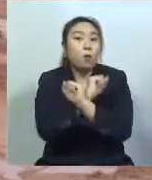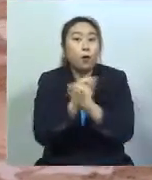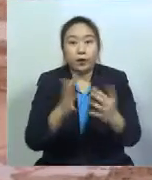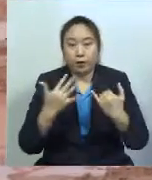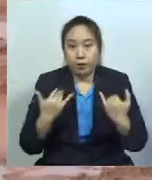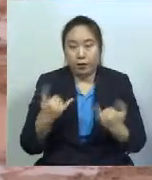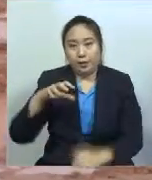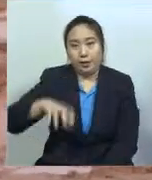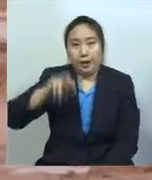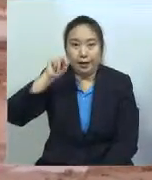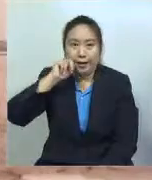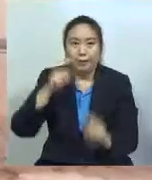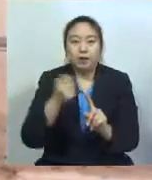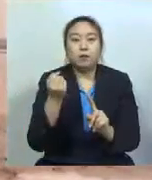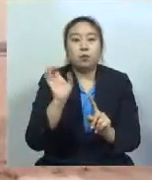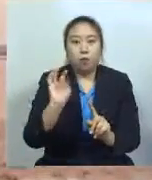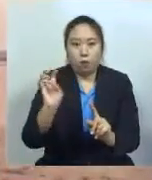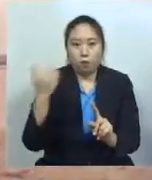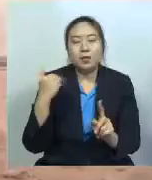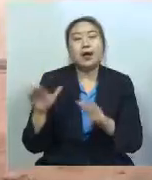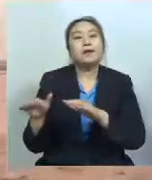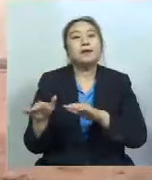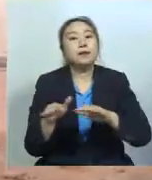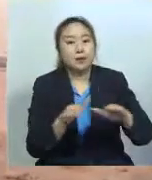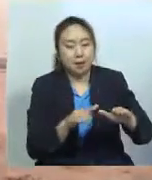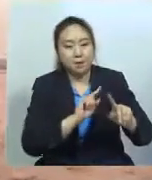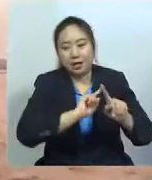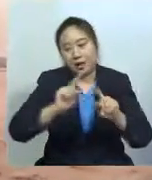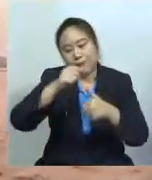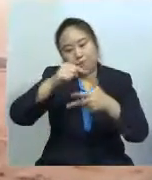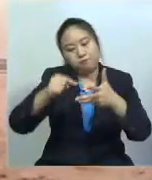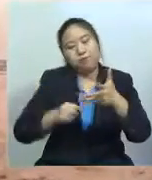ทางสำนักงานชลประทานที่16ได้มีการเตรียมความพร้อมเอาไว้ทุกด้